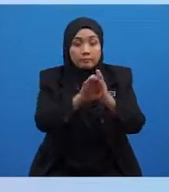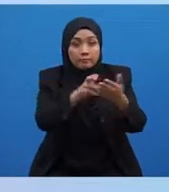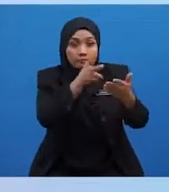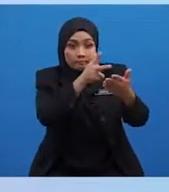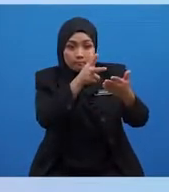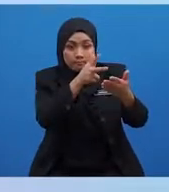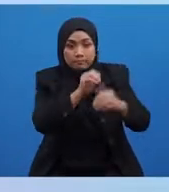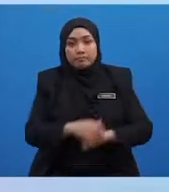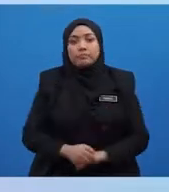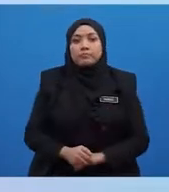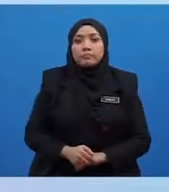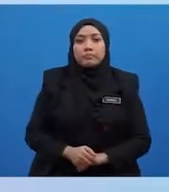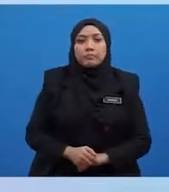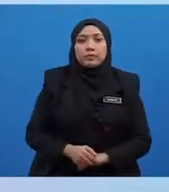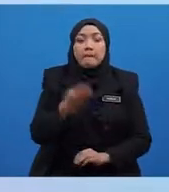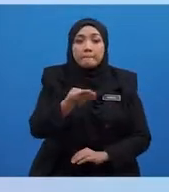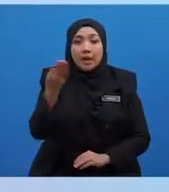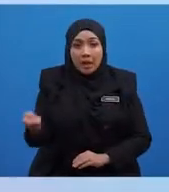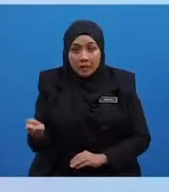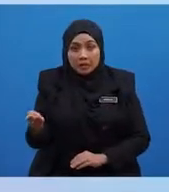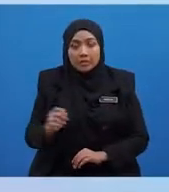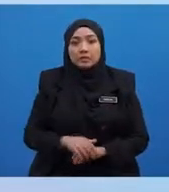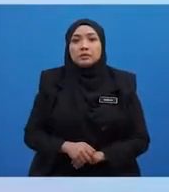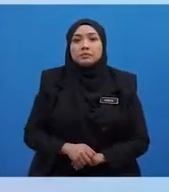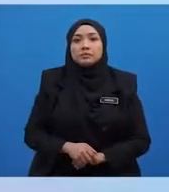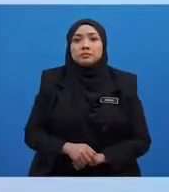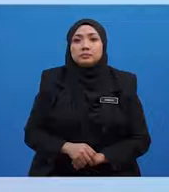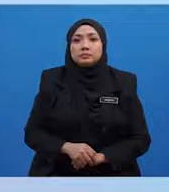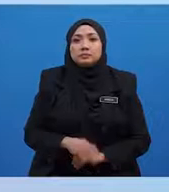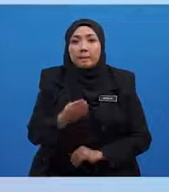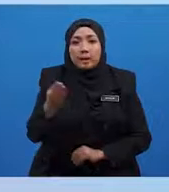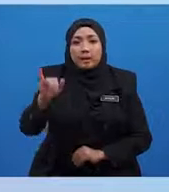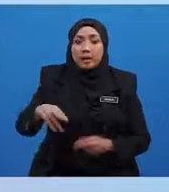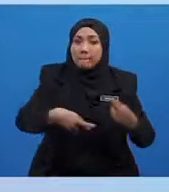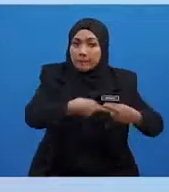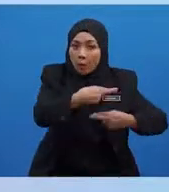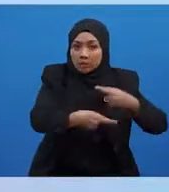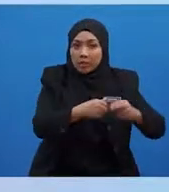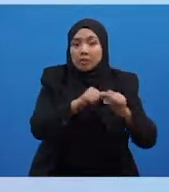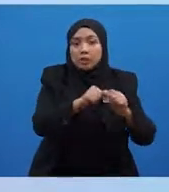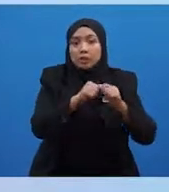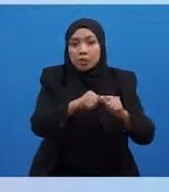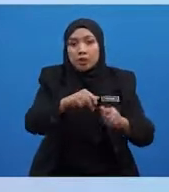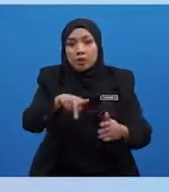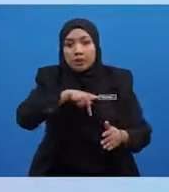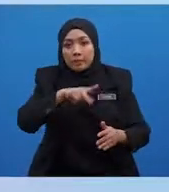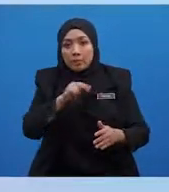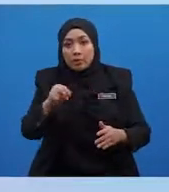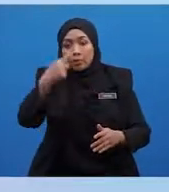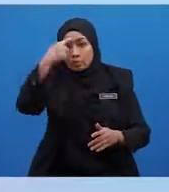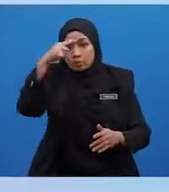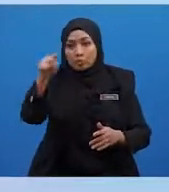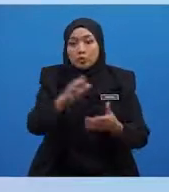Seterusnya, bahan mentah. Ia merupakan bahan yang diproses mengikut keperluan untuk